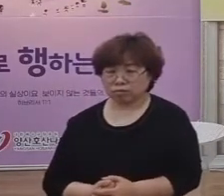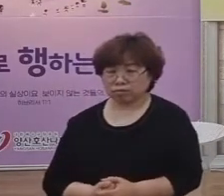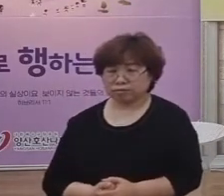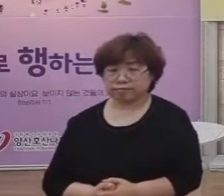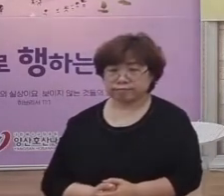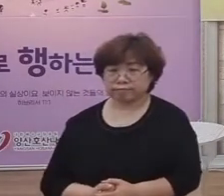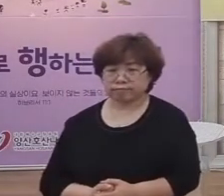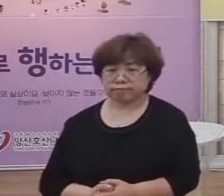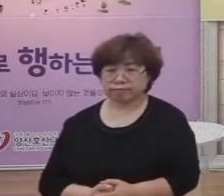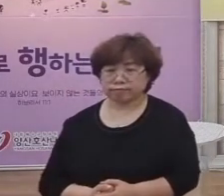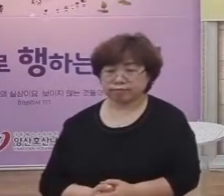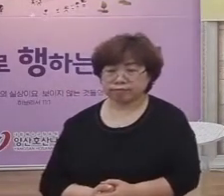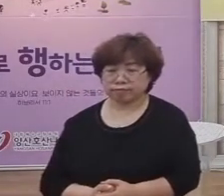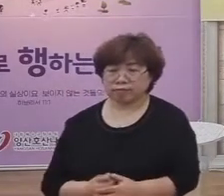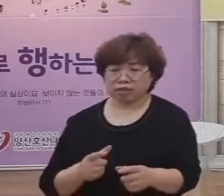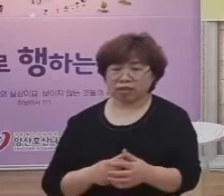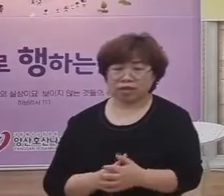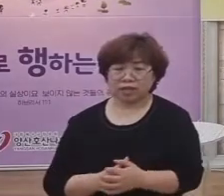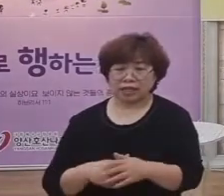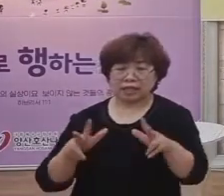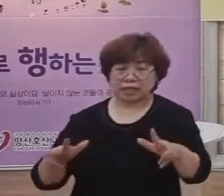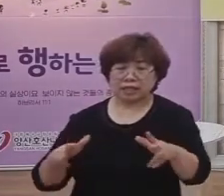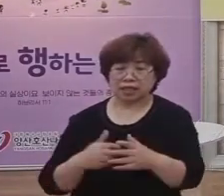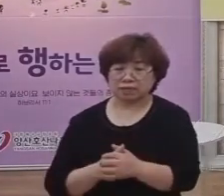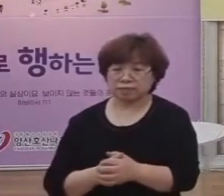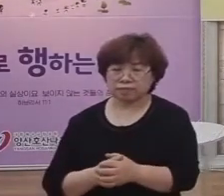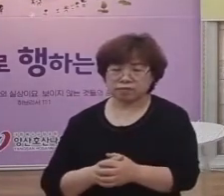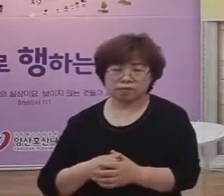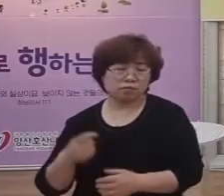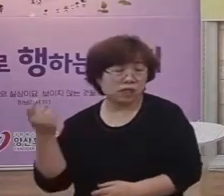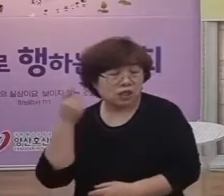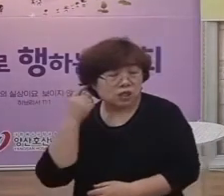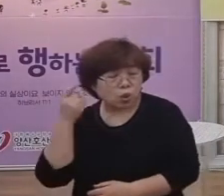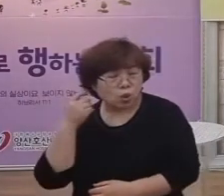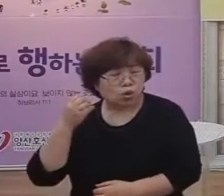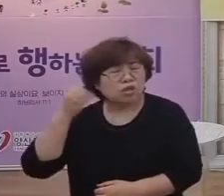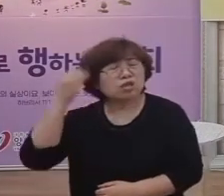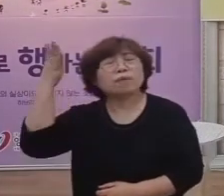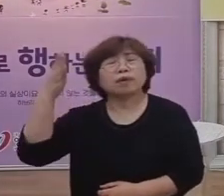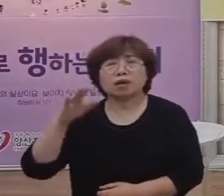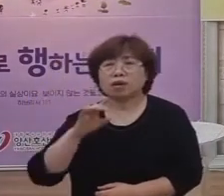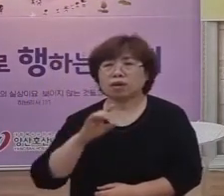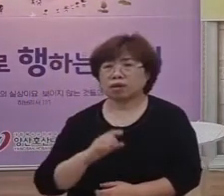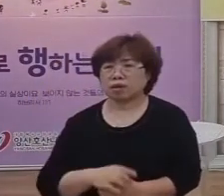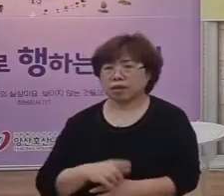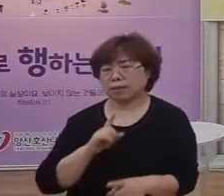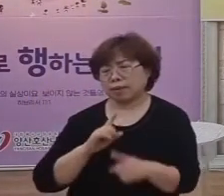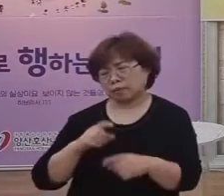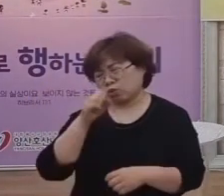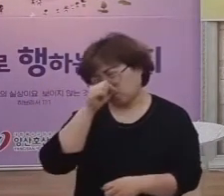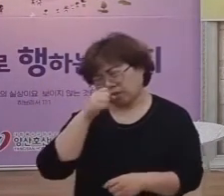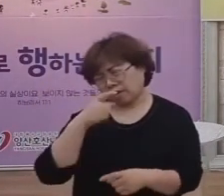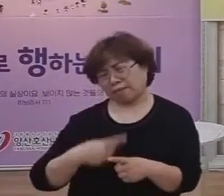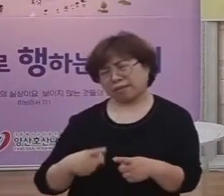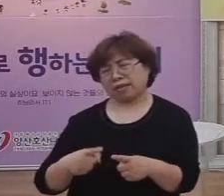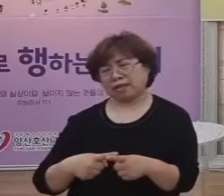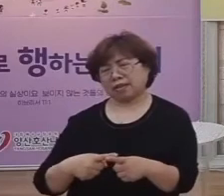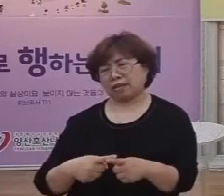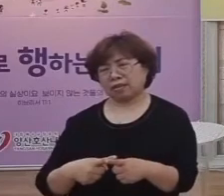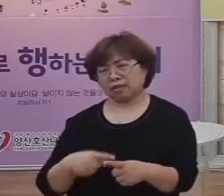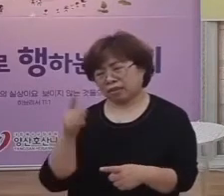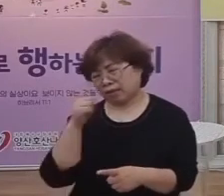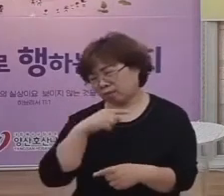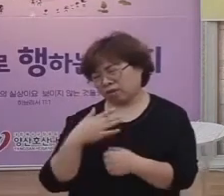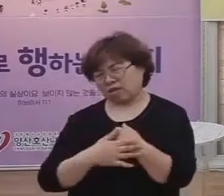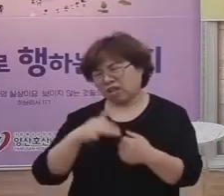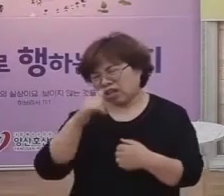결론이었어요. 이제 더 이상 듣고 잊어버리고 말씀 좋았다 안 좋았다 은혜가